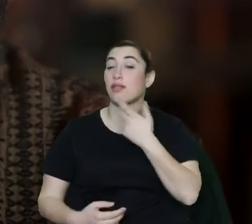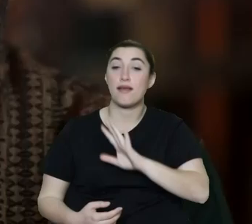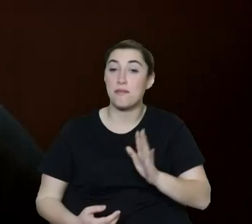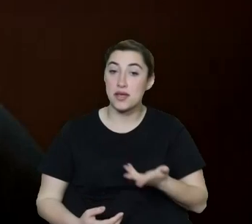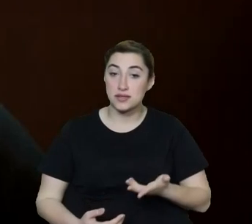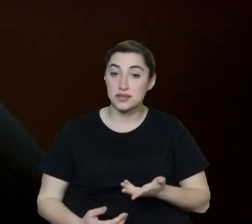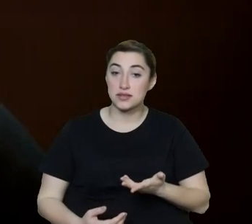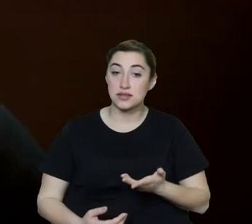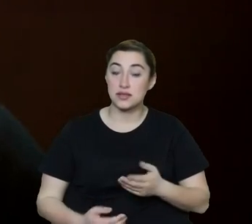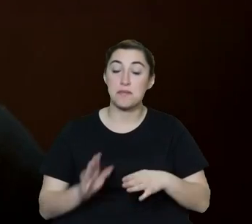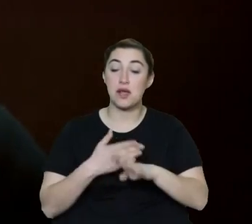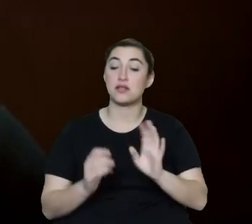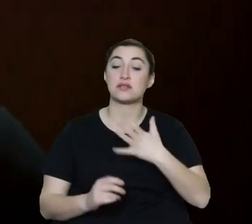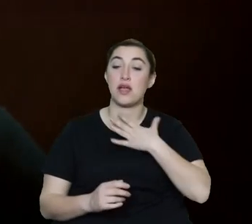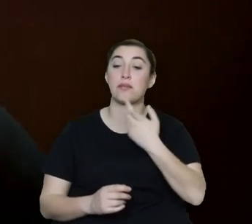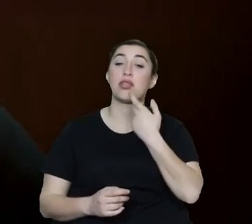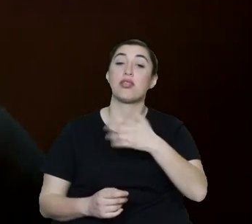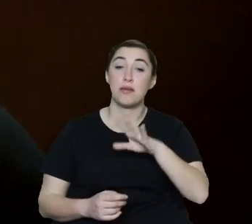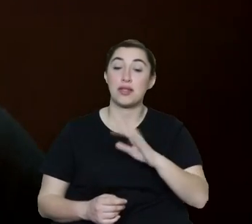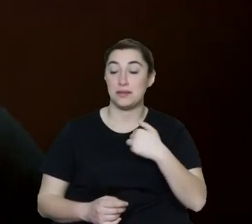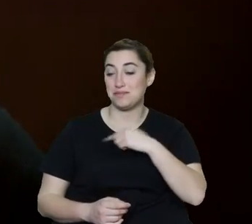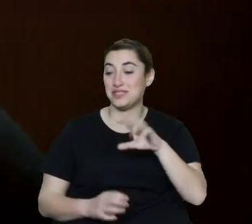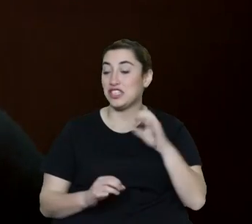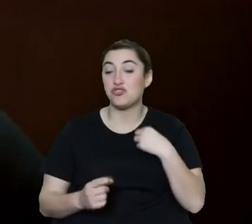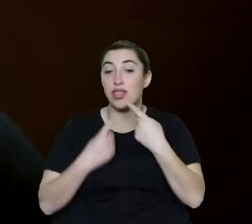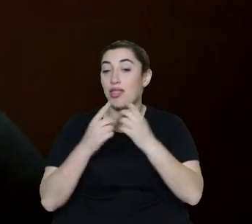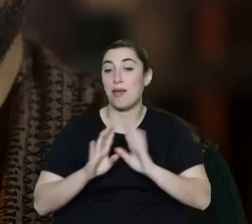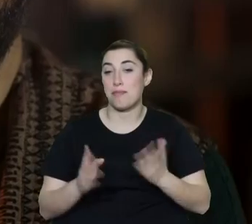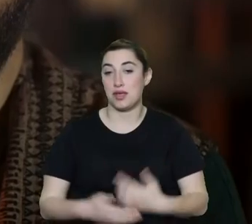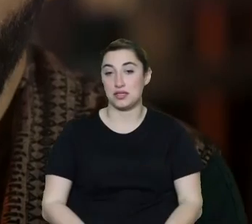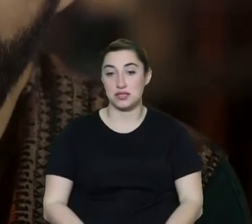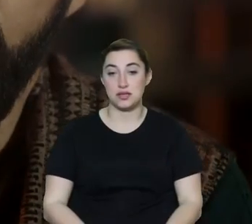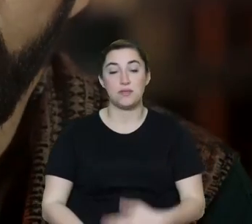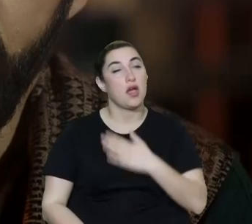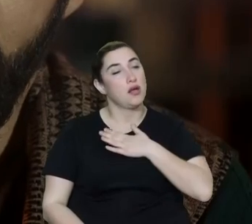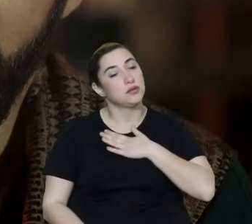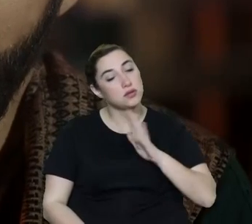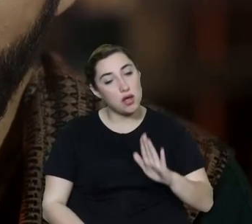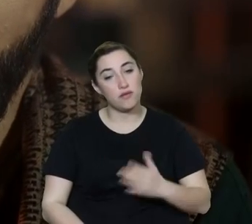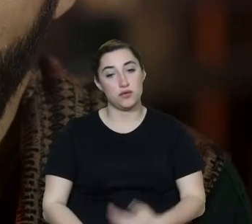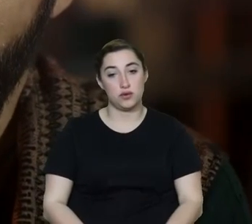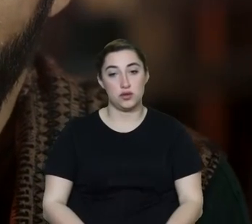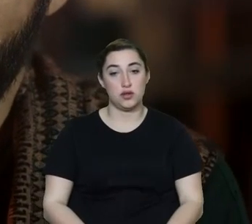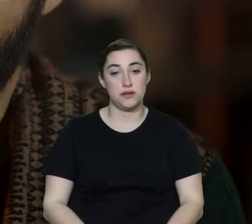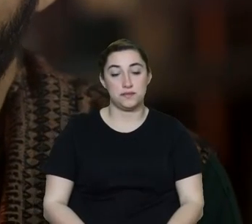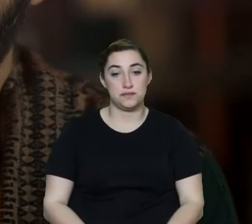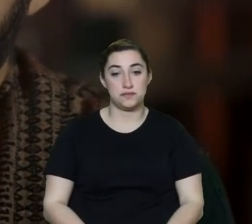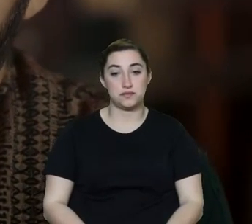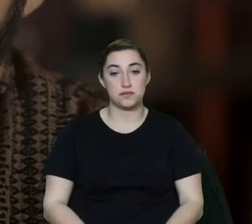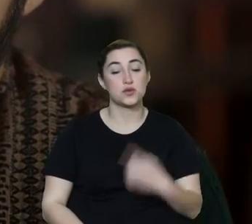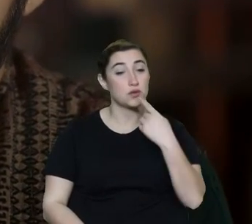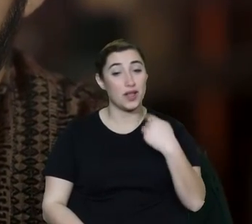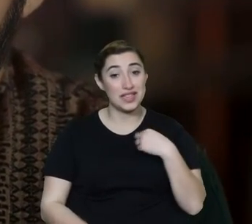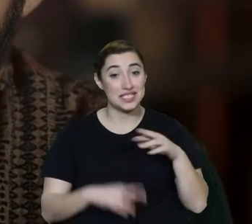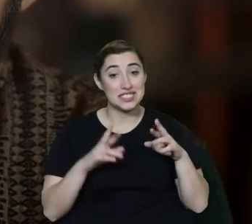demez. Mal sahibinin demediğini biz hiç demeyiz. Estağfurullah şeyim.